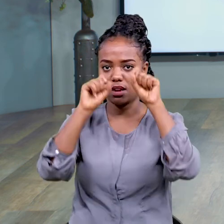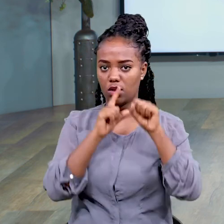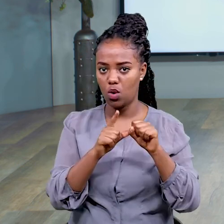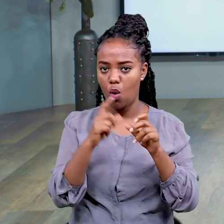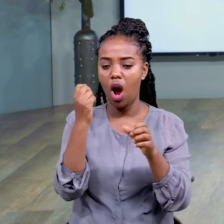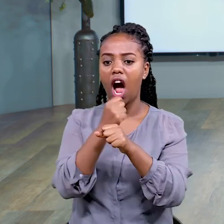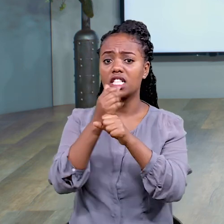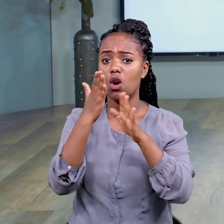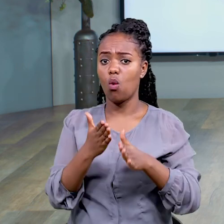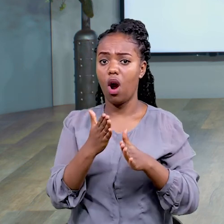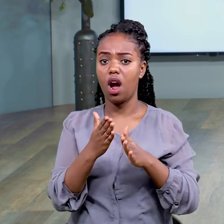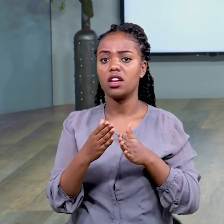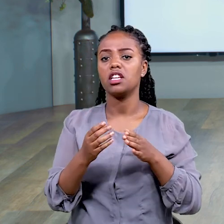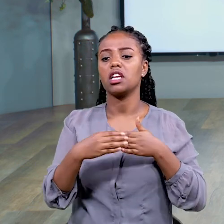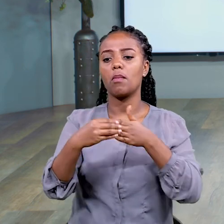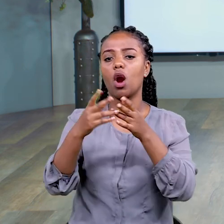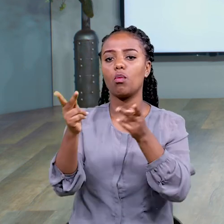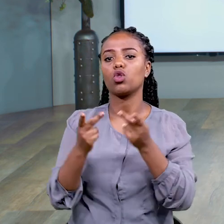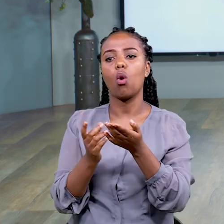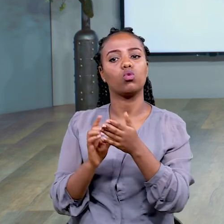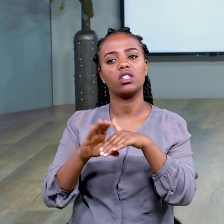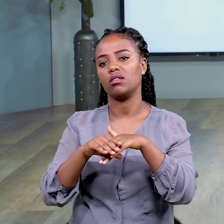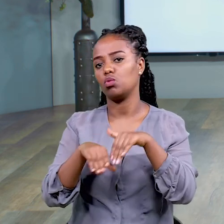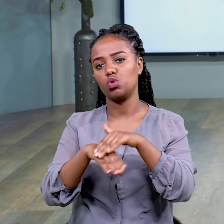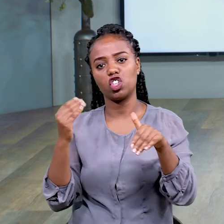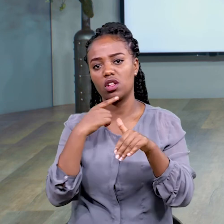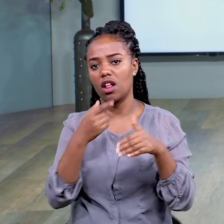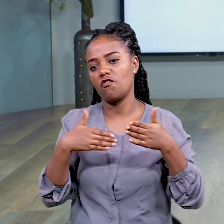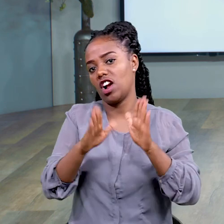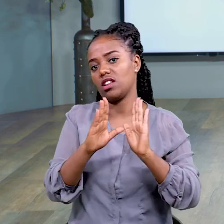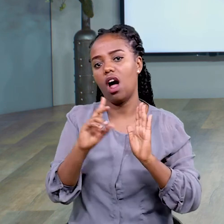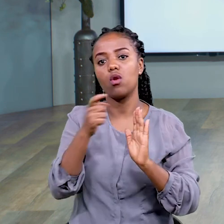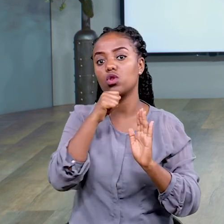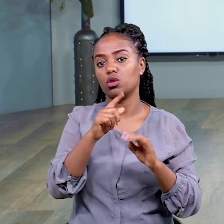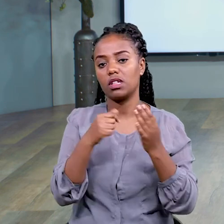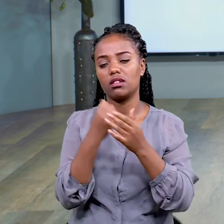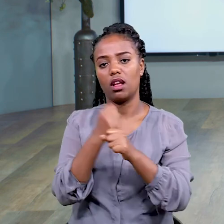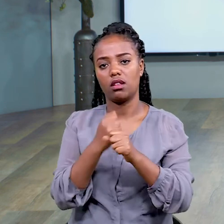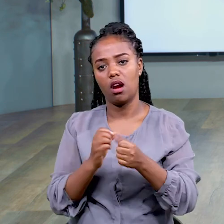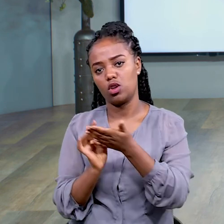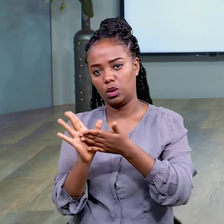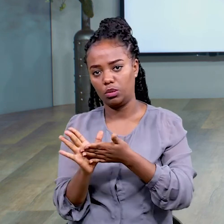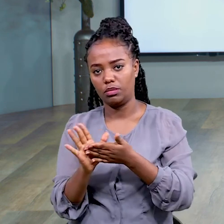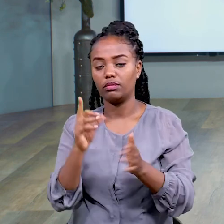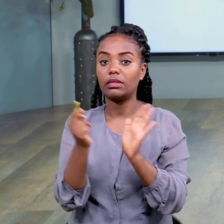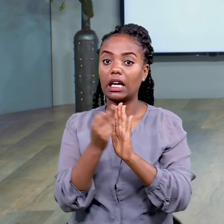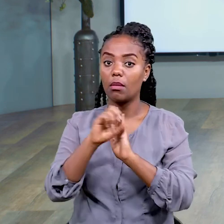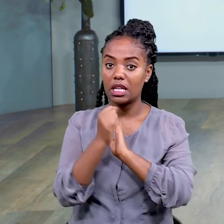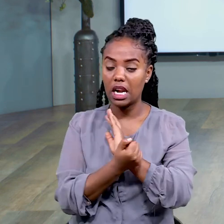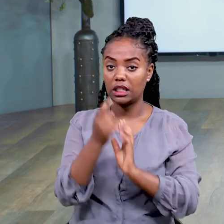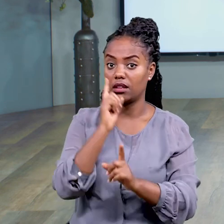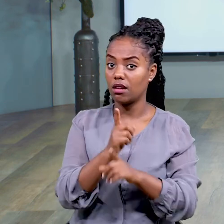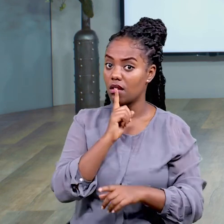ነች። አሰሪዋ የአመራር ቦታዋን እንድትለቅ ሲጠይቃት ፈቃደኛ ስላልሆነች ከስራ ያሰናብታታል። በህጉ